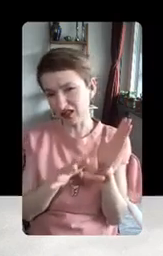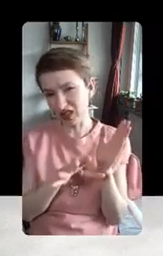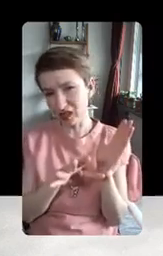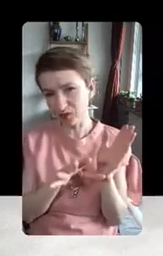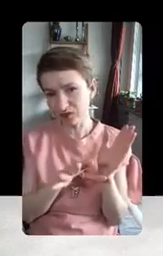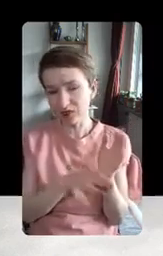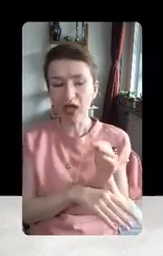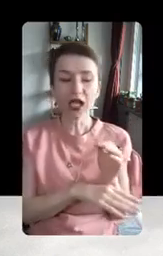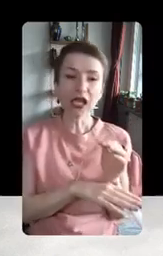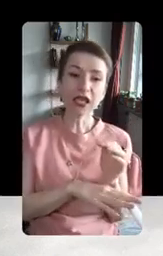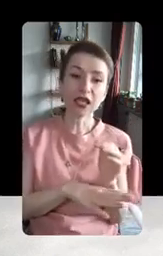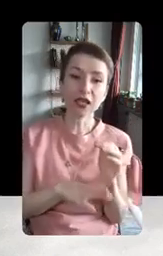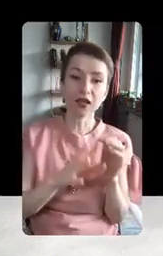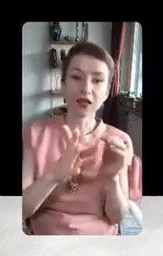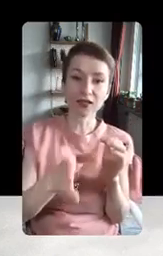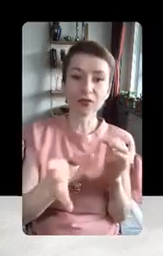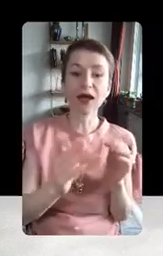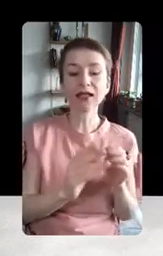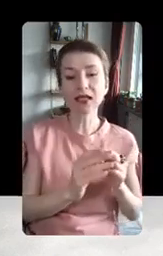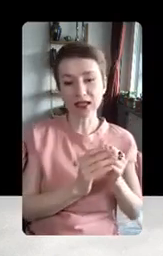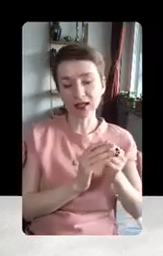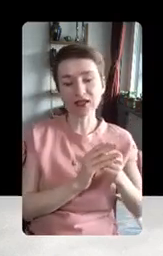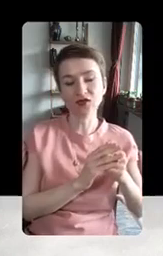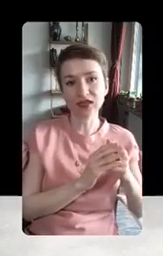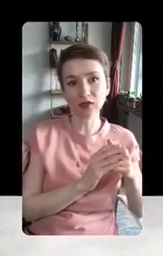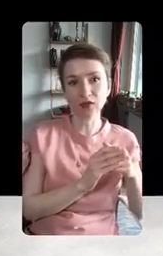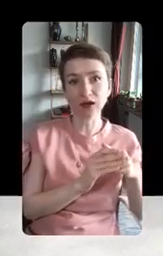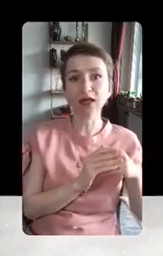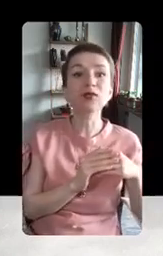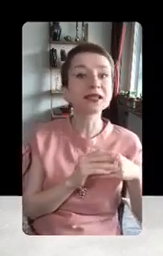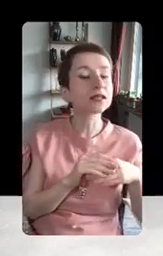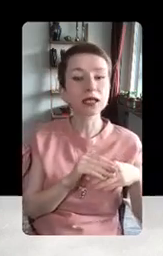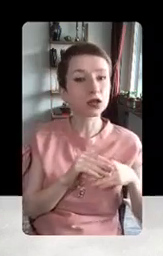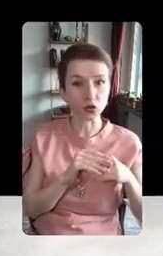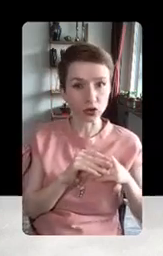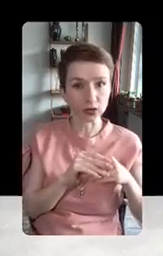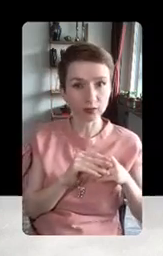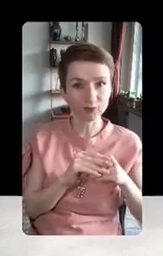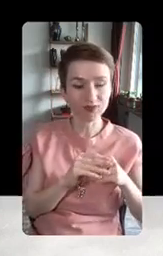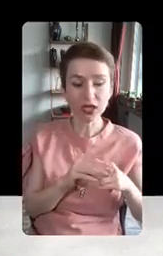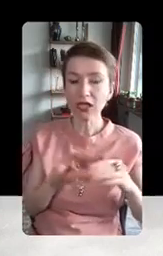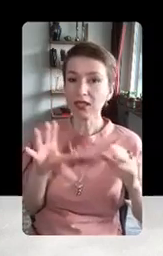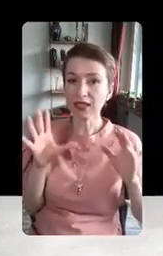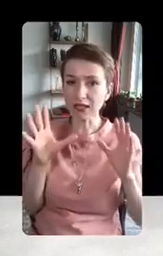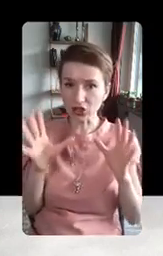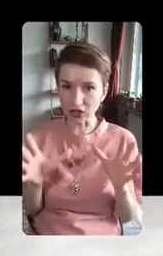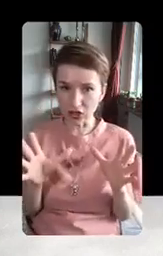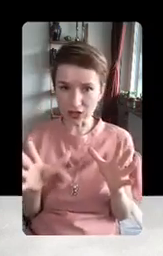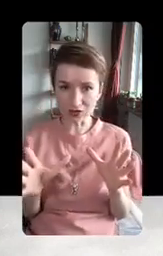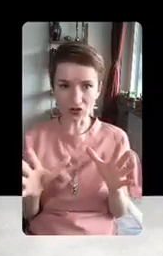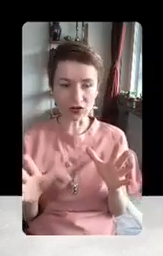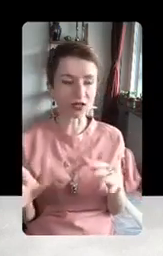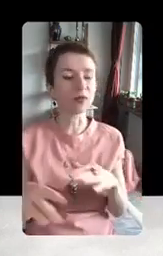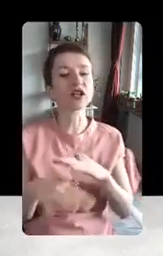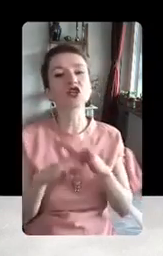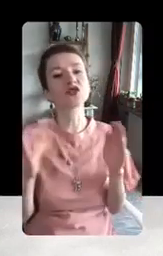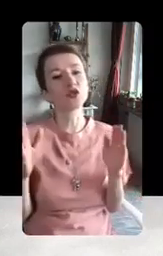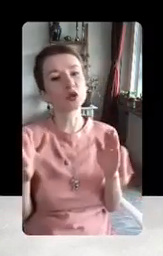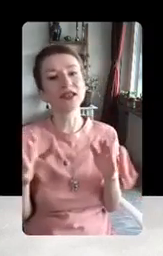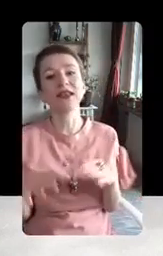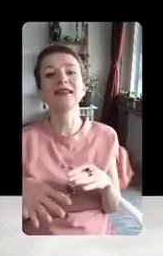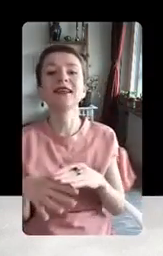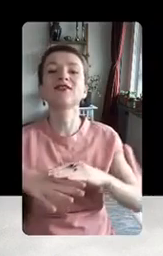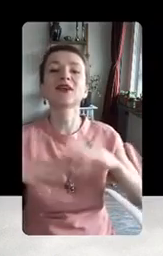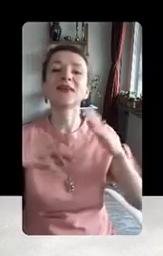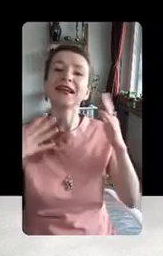не выделывались. И сама Эльза родилась, она была незаконорожденной. Если сейчас в Швеции